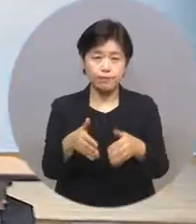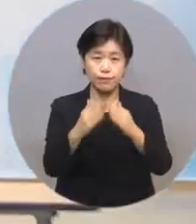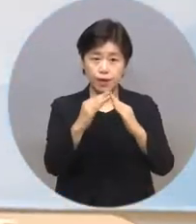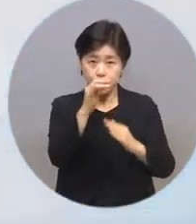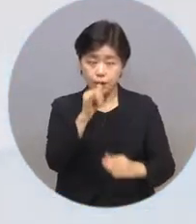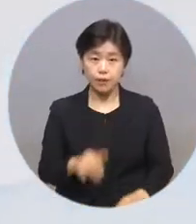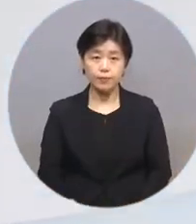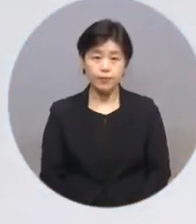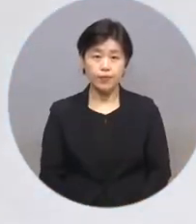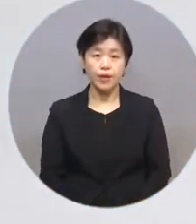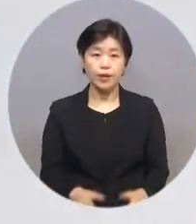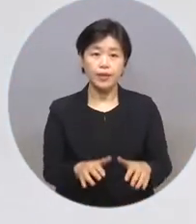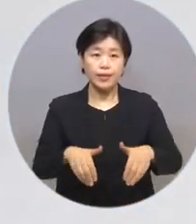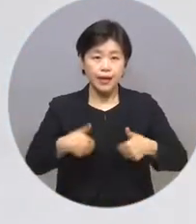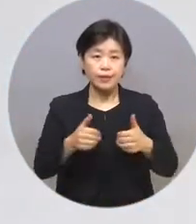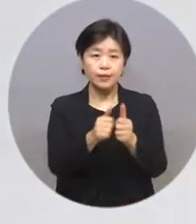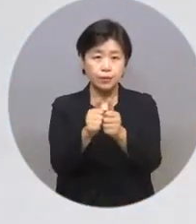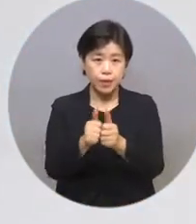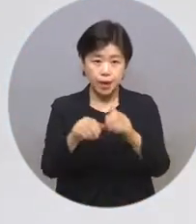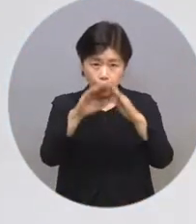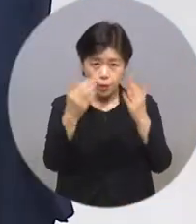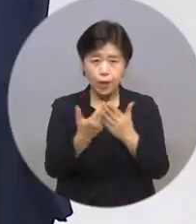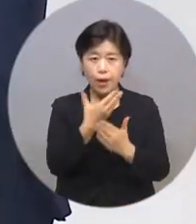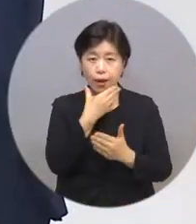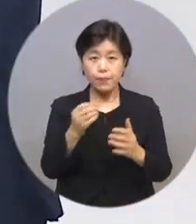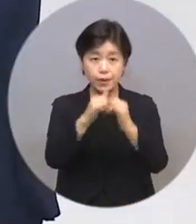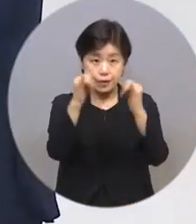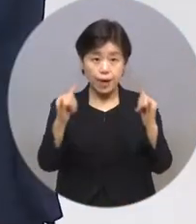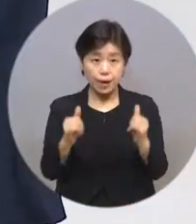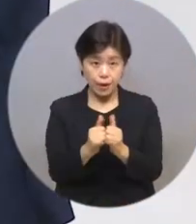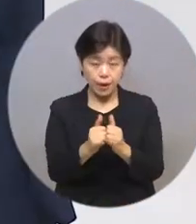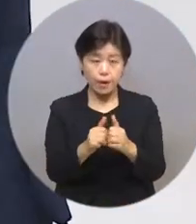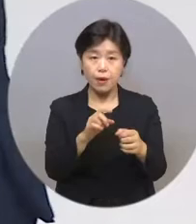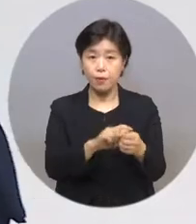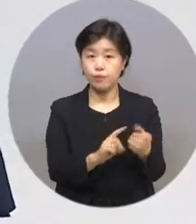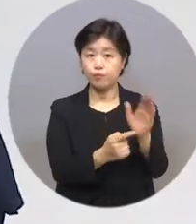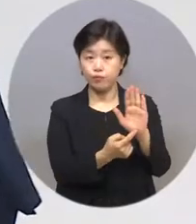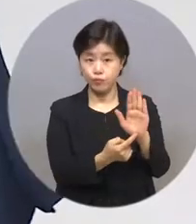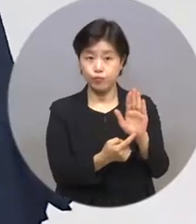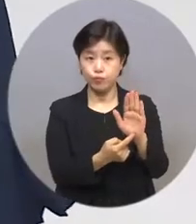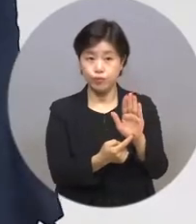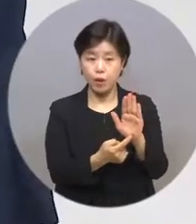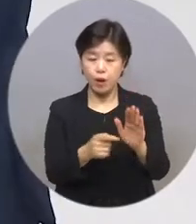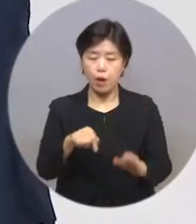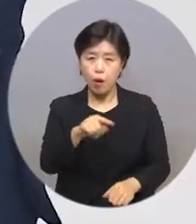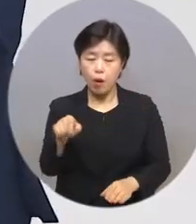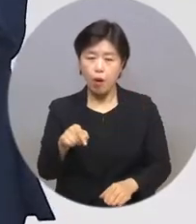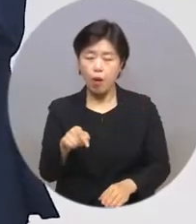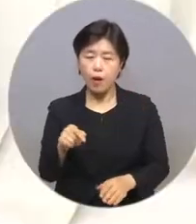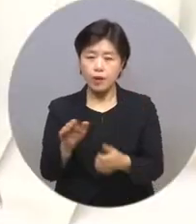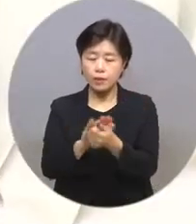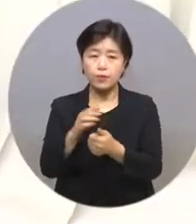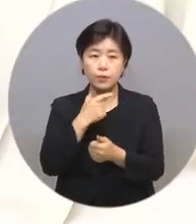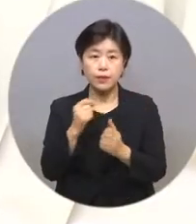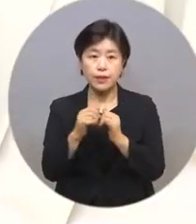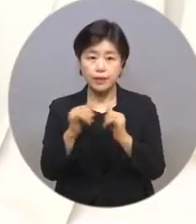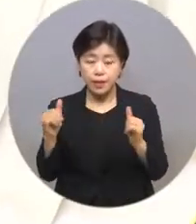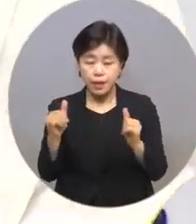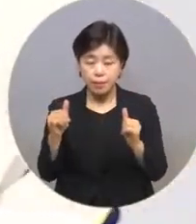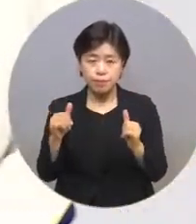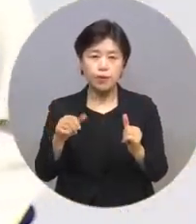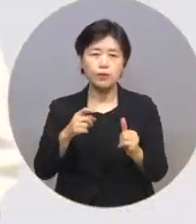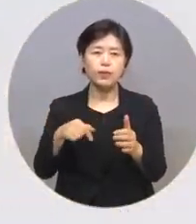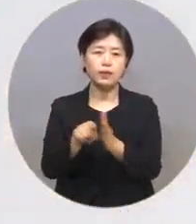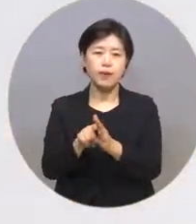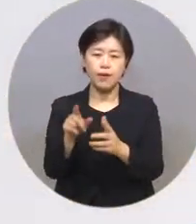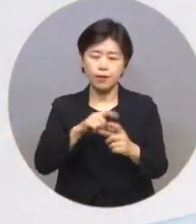정부는 따뜻한 동행 모두가 행복한 사회라는 국정 목표를 내세우며 필요한 국민들에게 더 두텁게 지원하겠다는